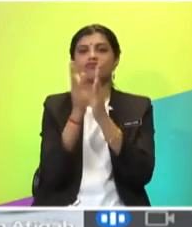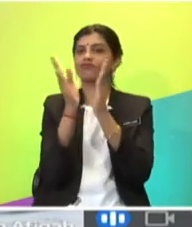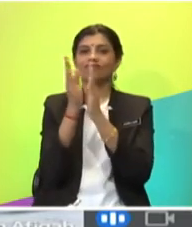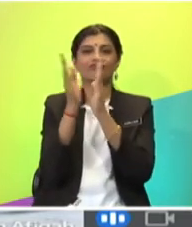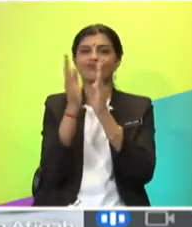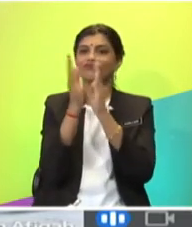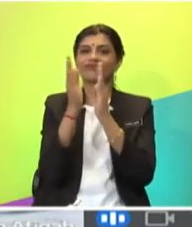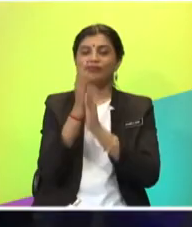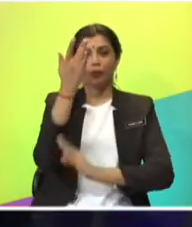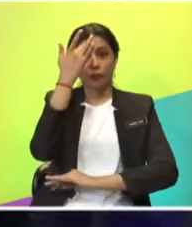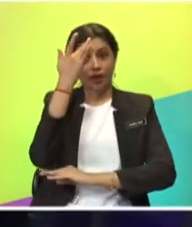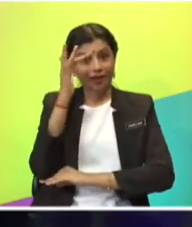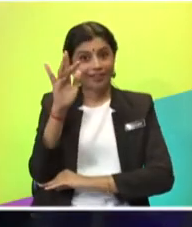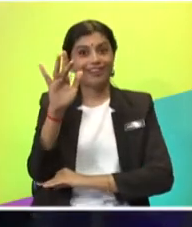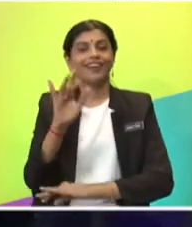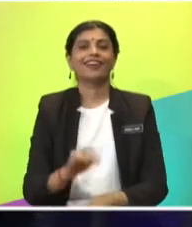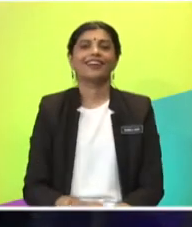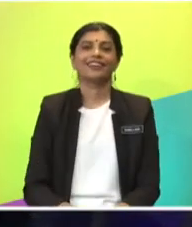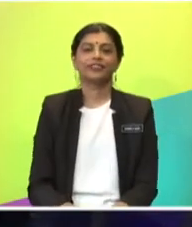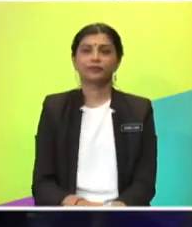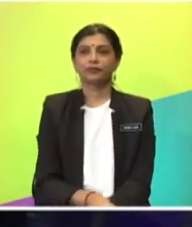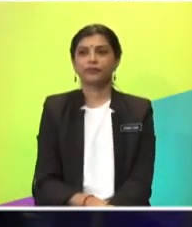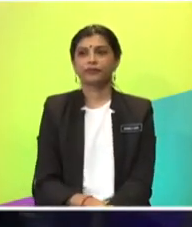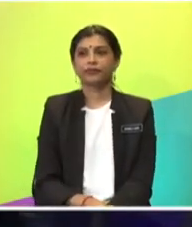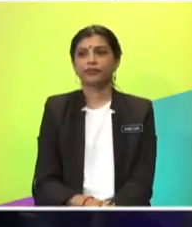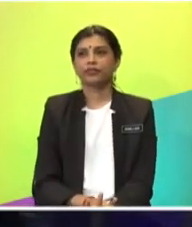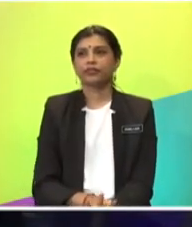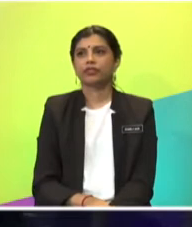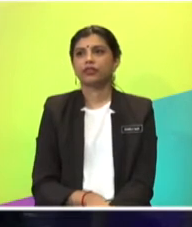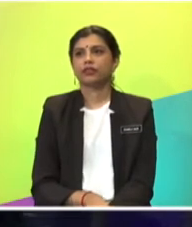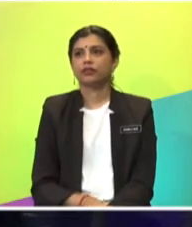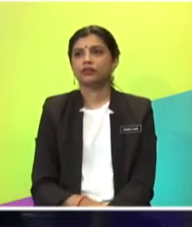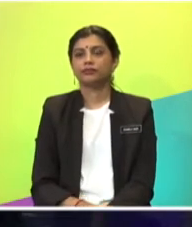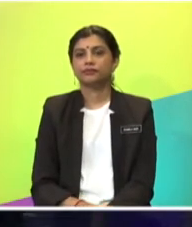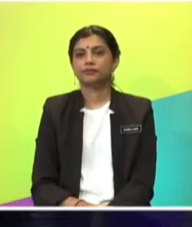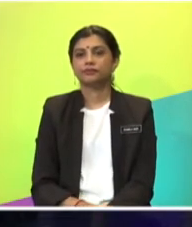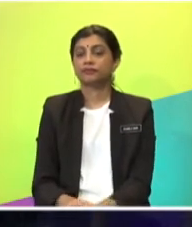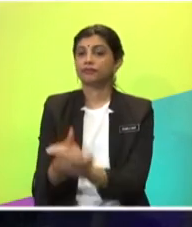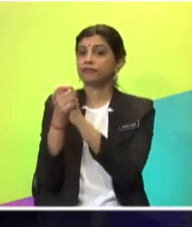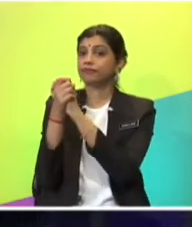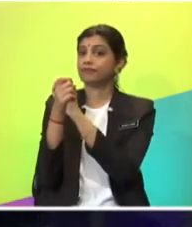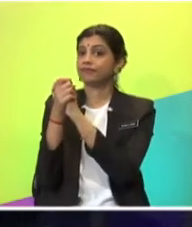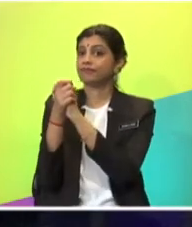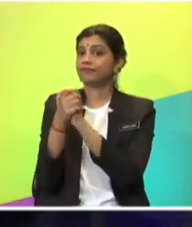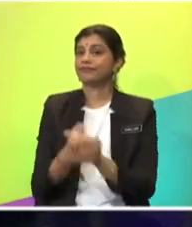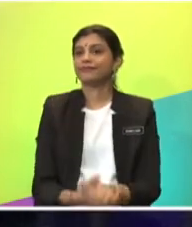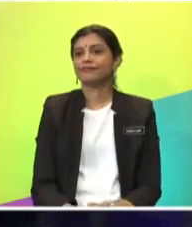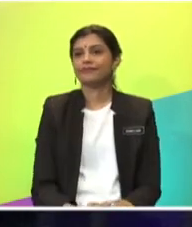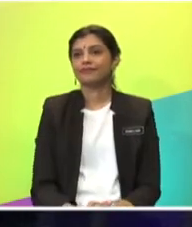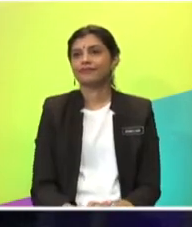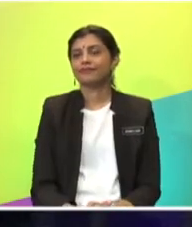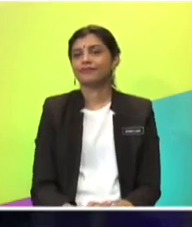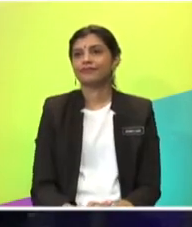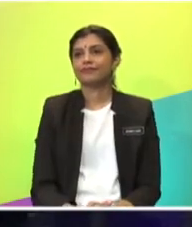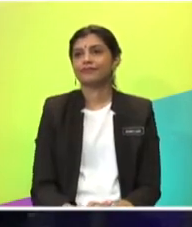85 sen. Yeah. Betul. Tahniah Luis. Masya-Allah. Memang